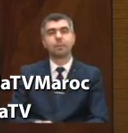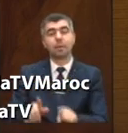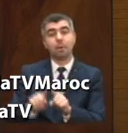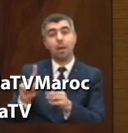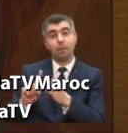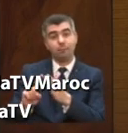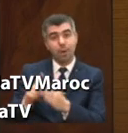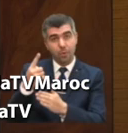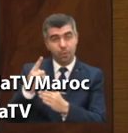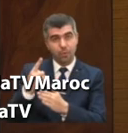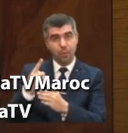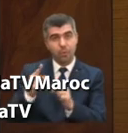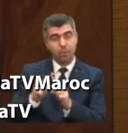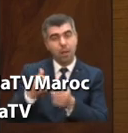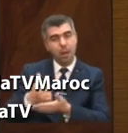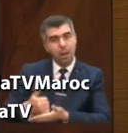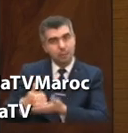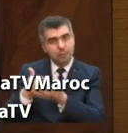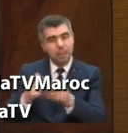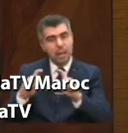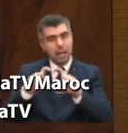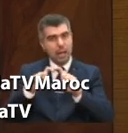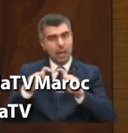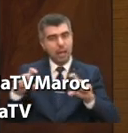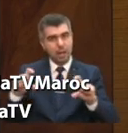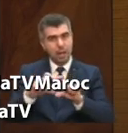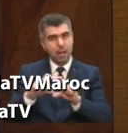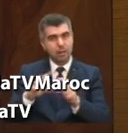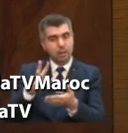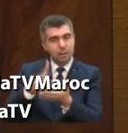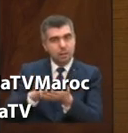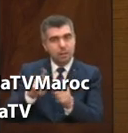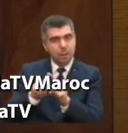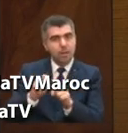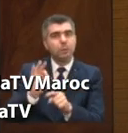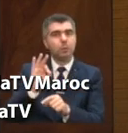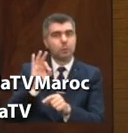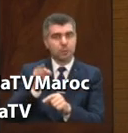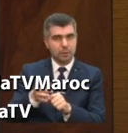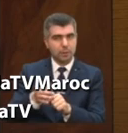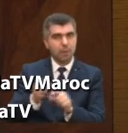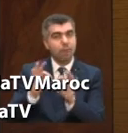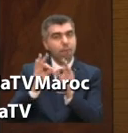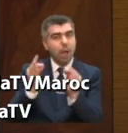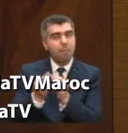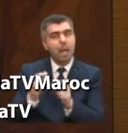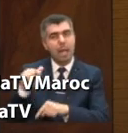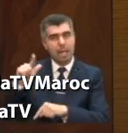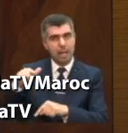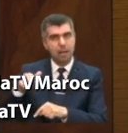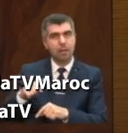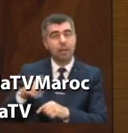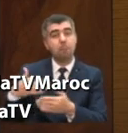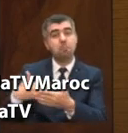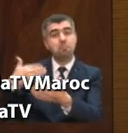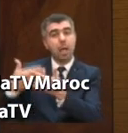الاولى قلنا اننا غنستعنوا براميد لان عندنا واحد القاعده ديال المعطيات متعلقه بها بهذه الاسر المغربيه. ثم في مرحله